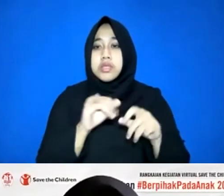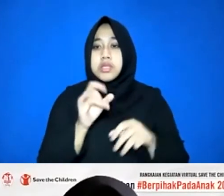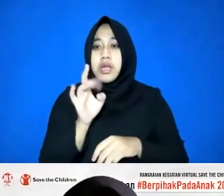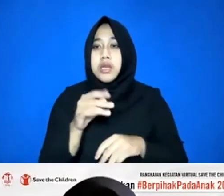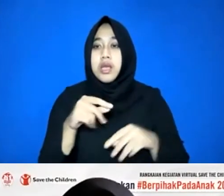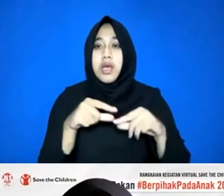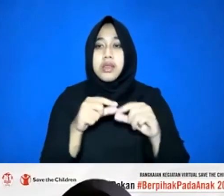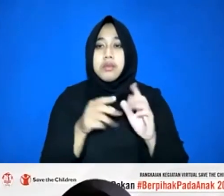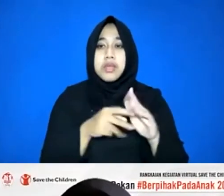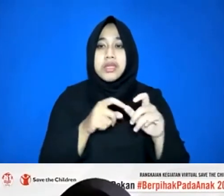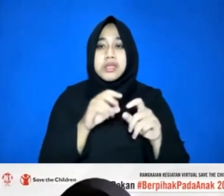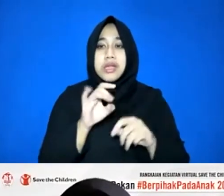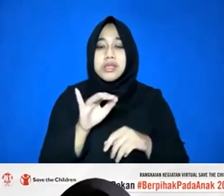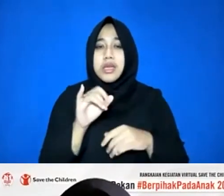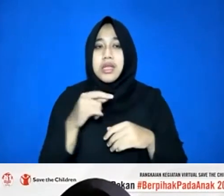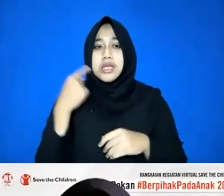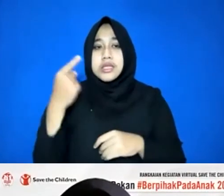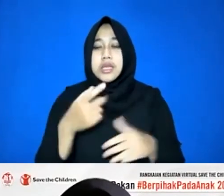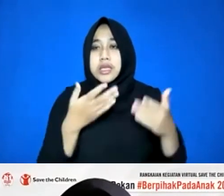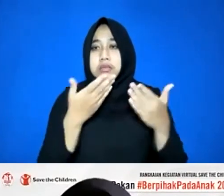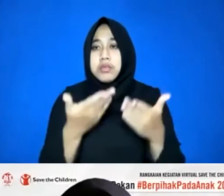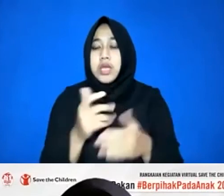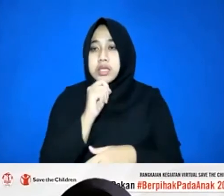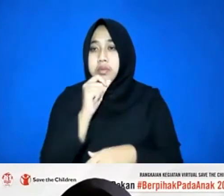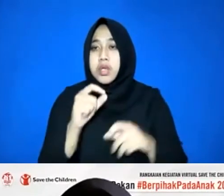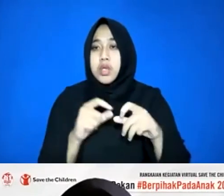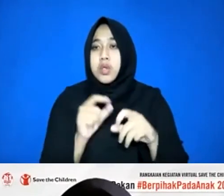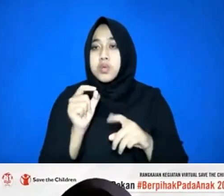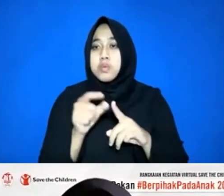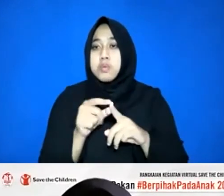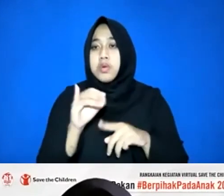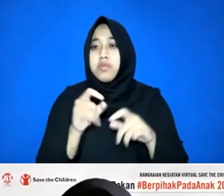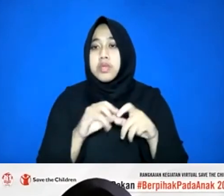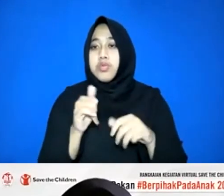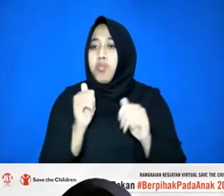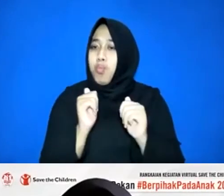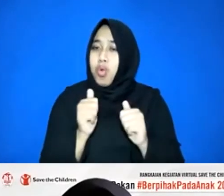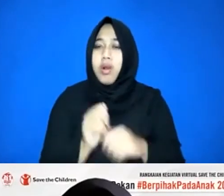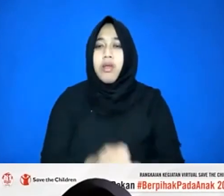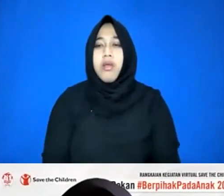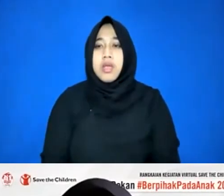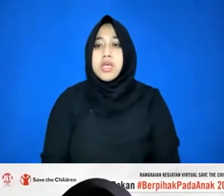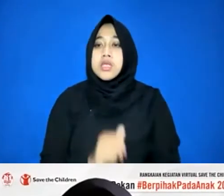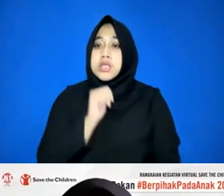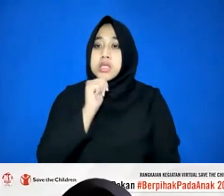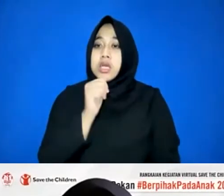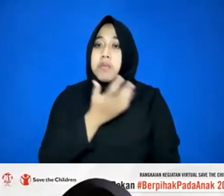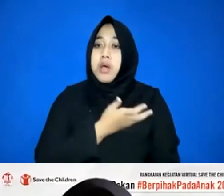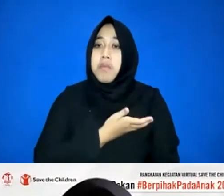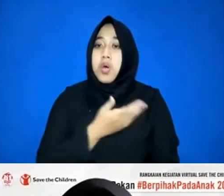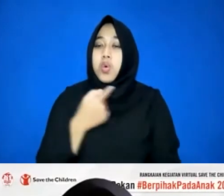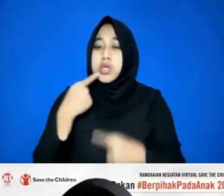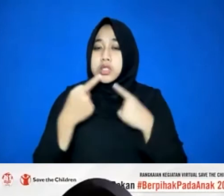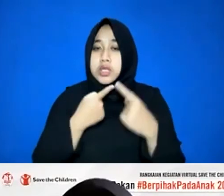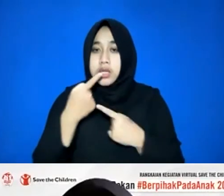administrasi yang sering diberikan kepada supervisinya, boleh banget nih. Siapa nih yang pengen sharing